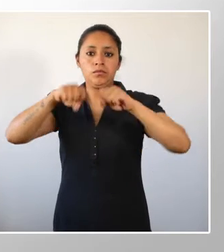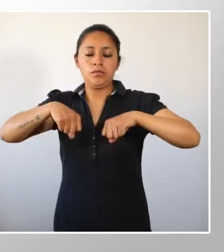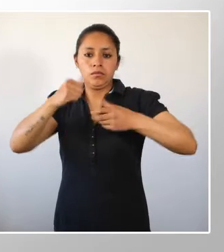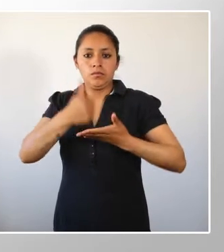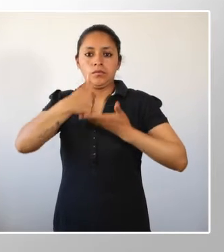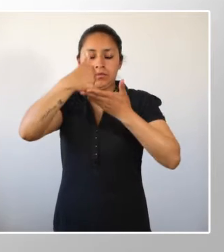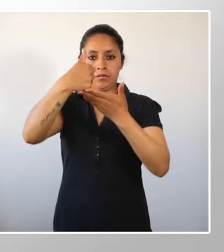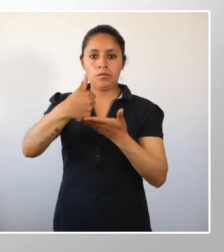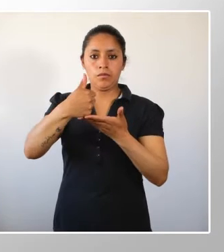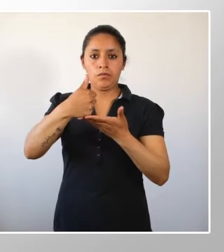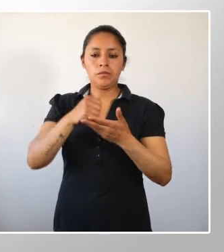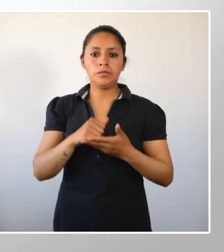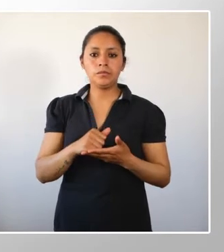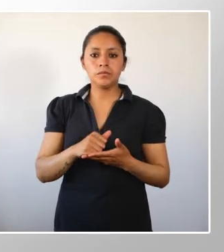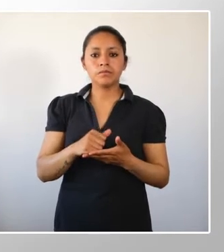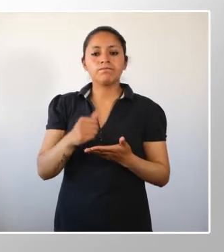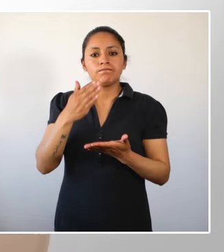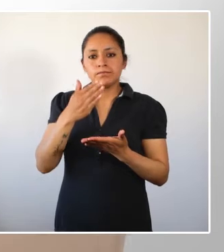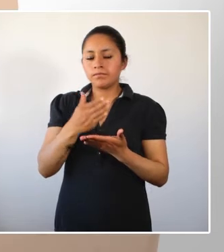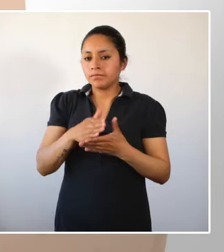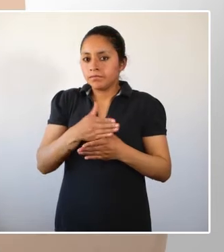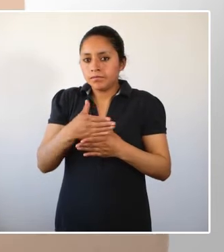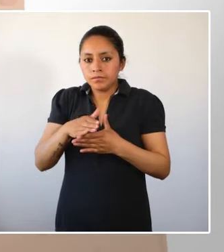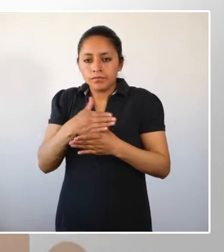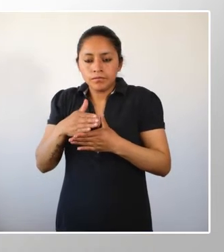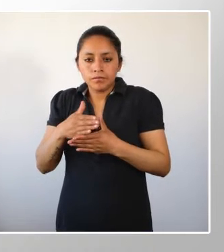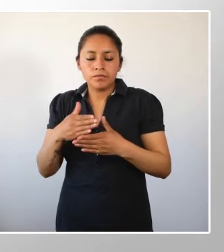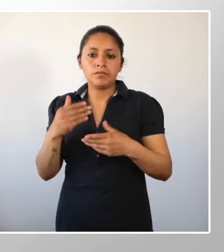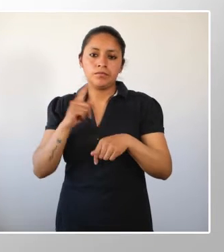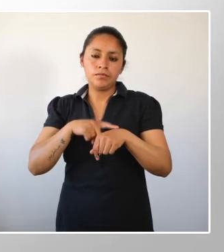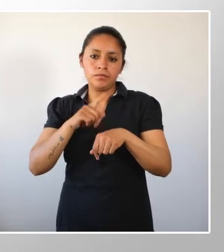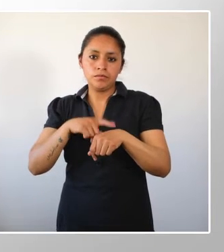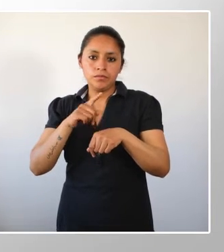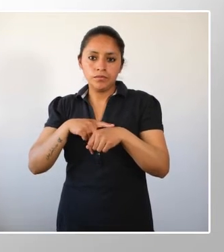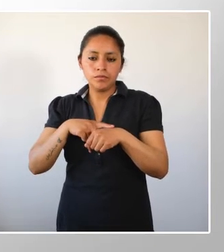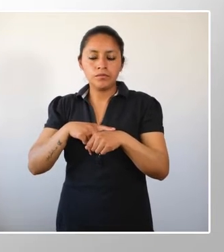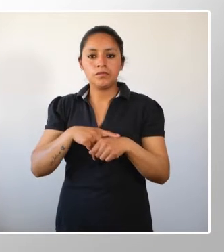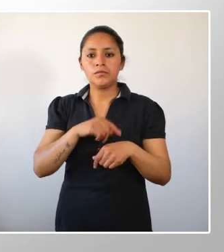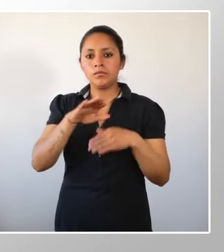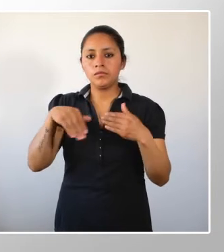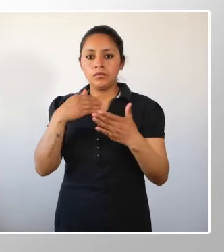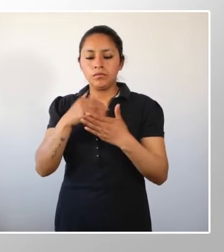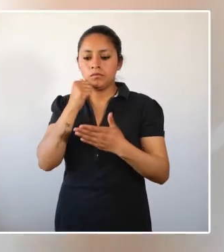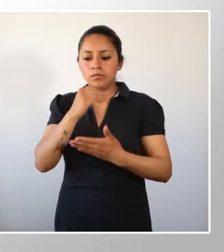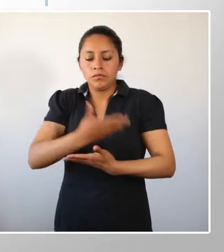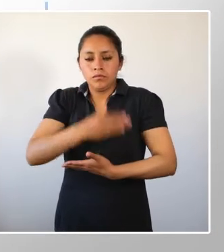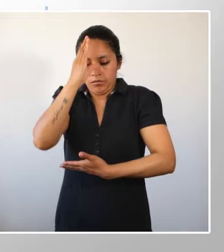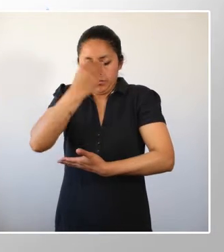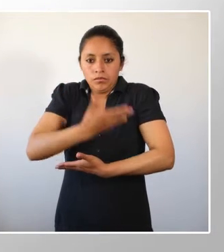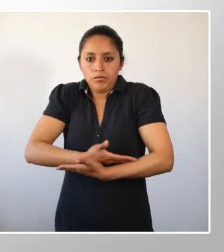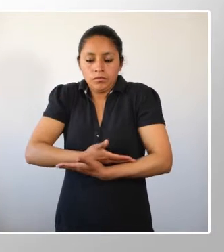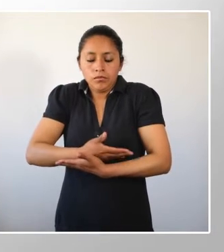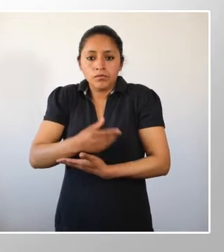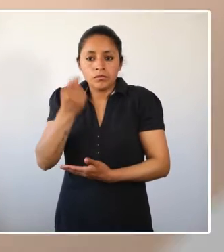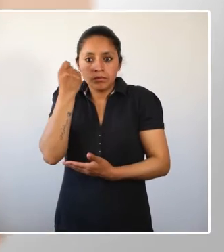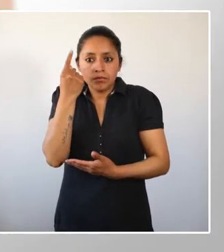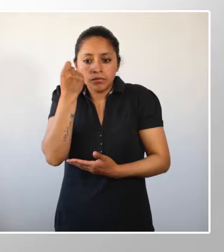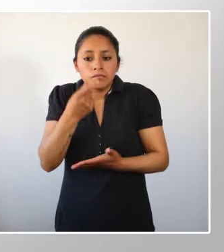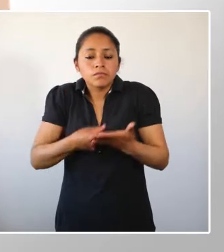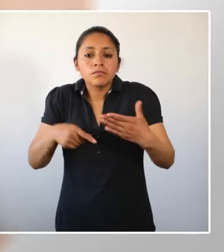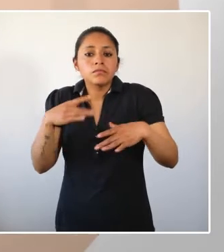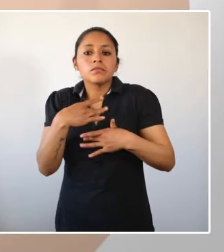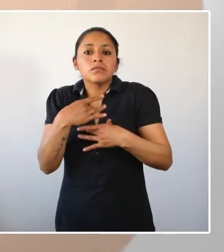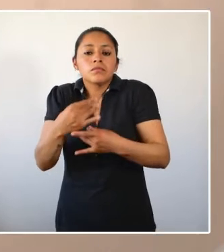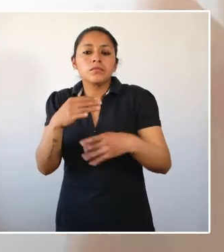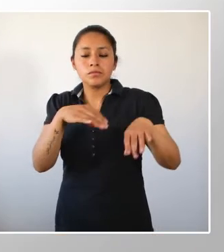wasimanta paca ya cakak nangkubah. Sapa uwa wawas nincis wang kuska paca kasyana. Ima tatak astawan munanku zuwaita reksina.